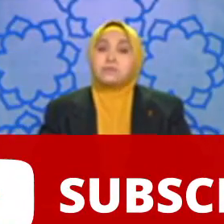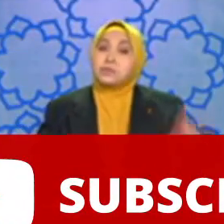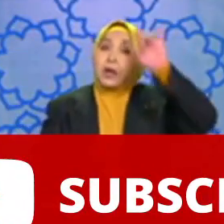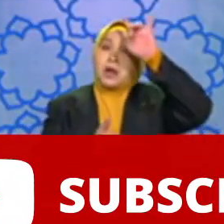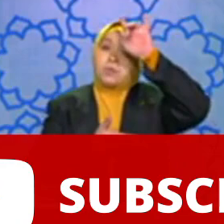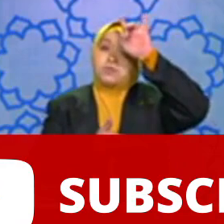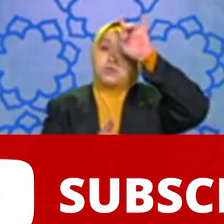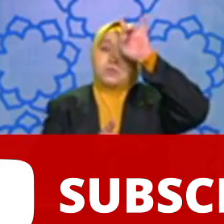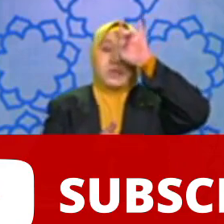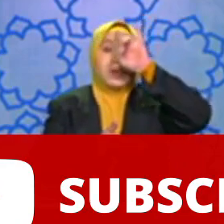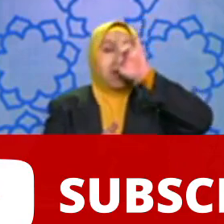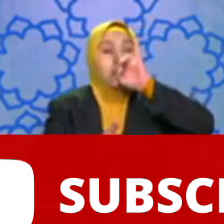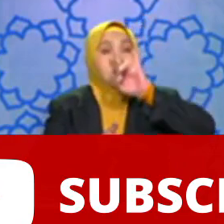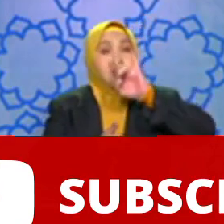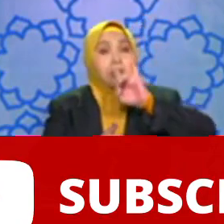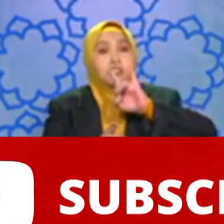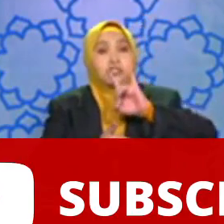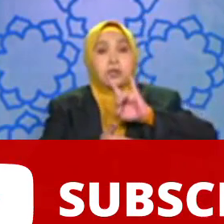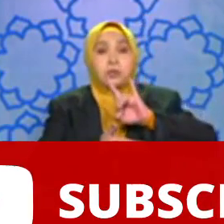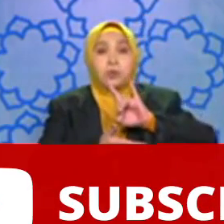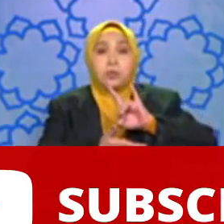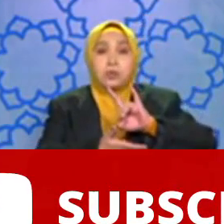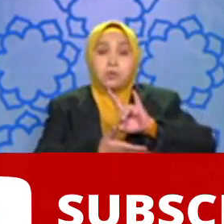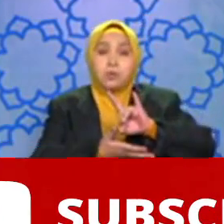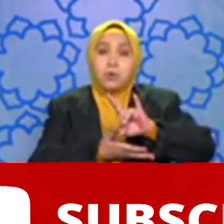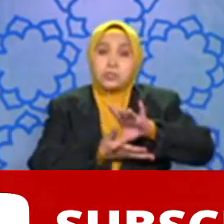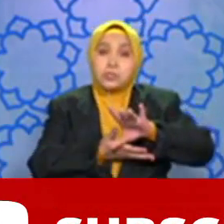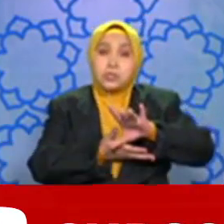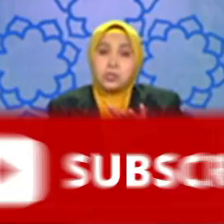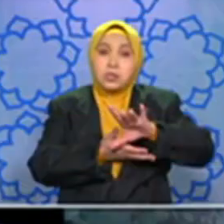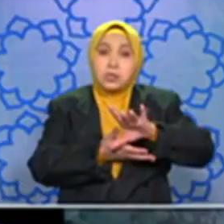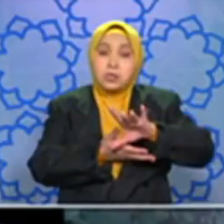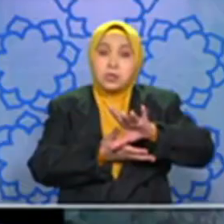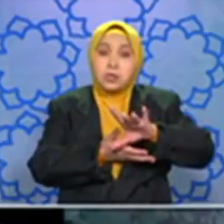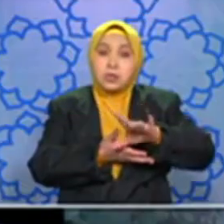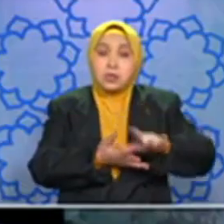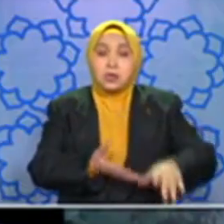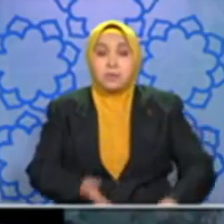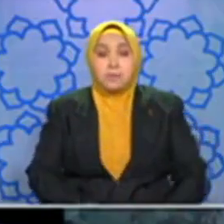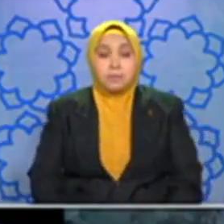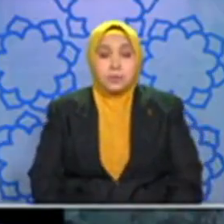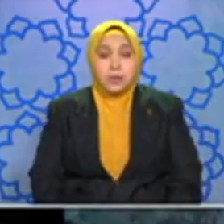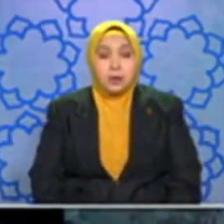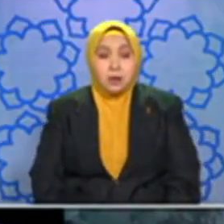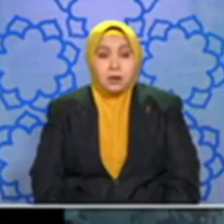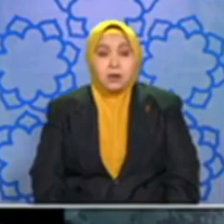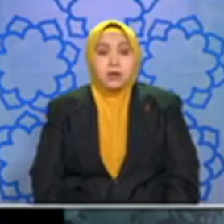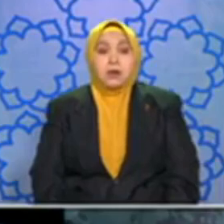A'udzu billahi minasy syaithanir rajim.